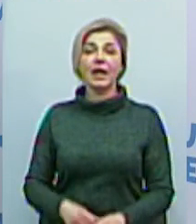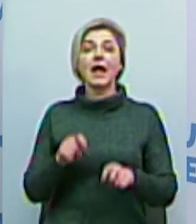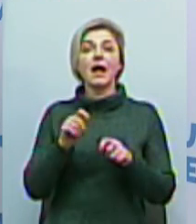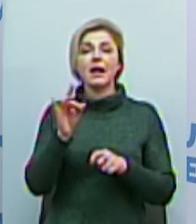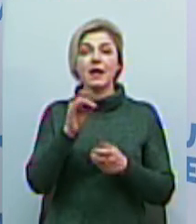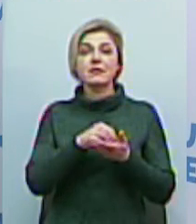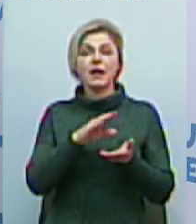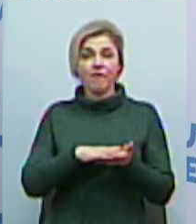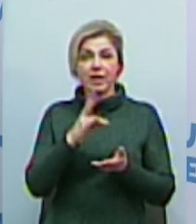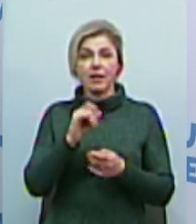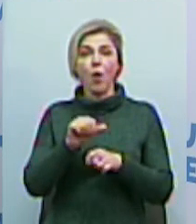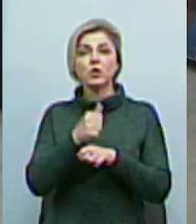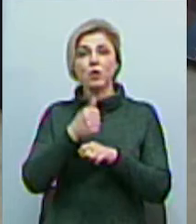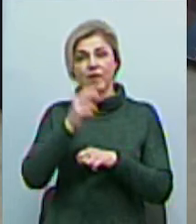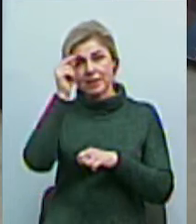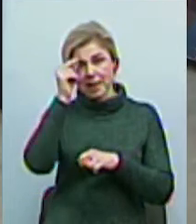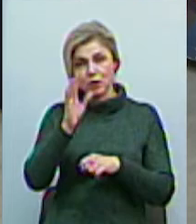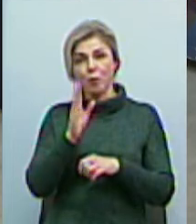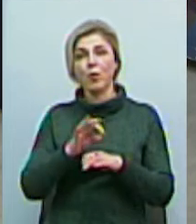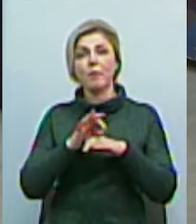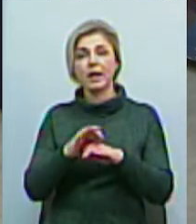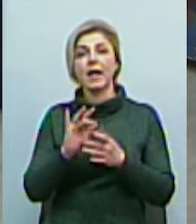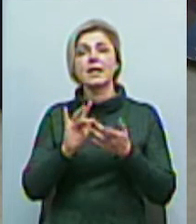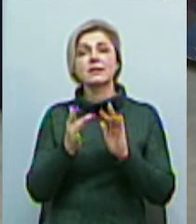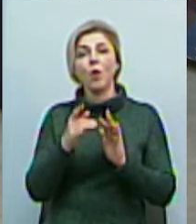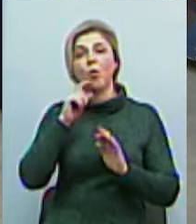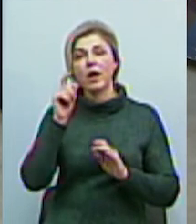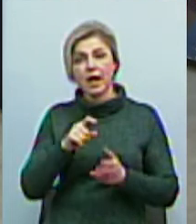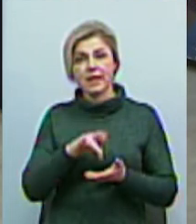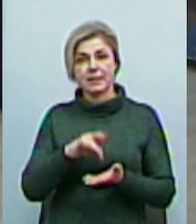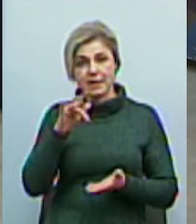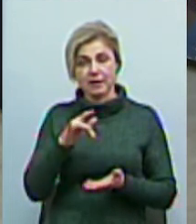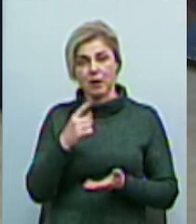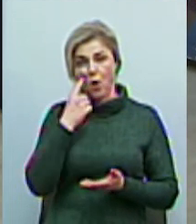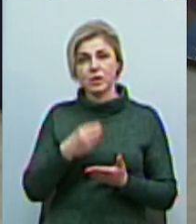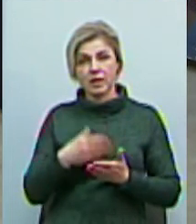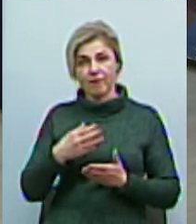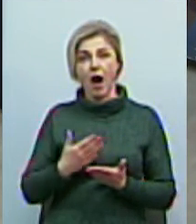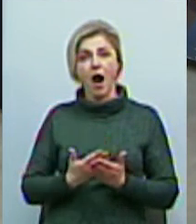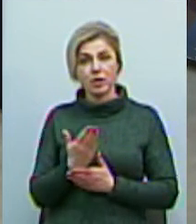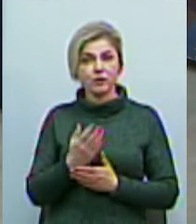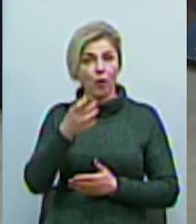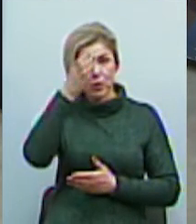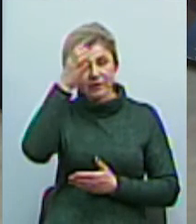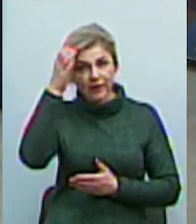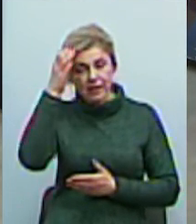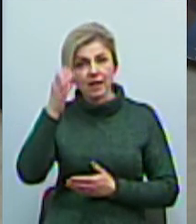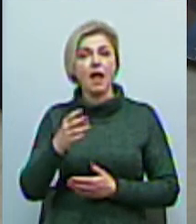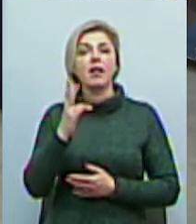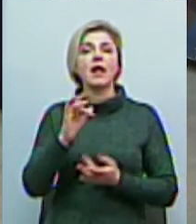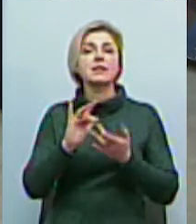реєстрація на основну сесію буде відбуватися на сайті Українського центру оцінювання якості освіти. На сайті